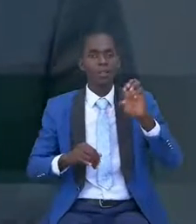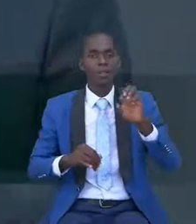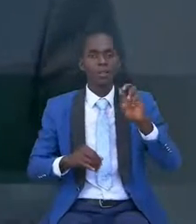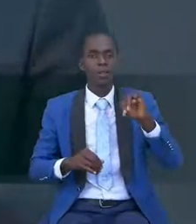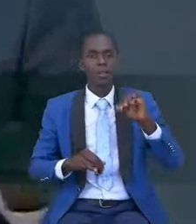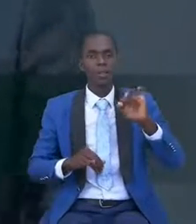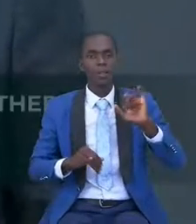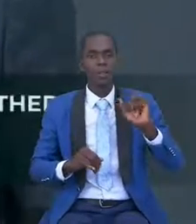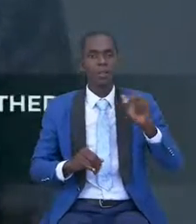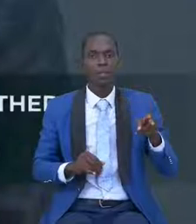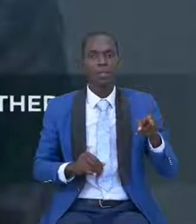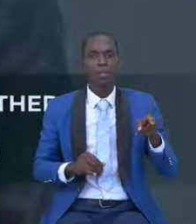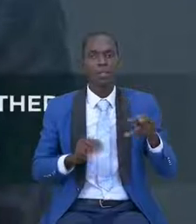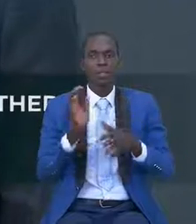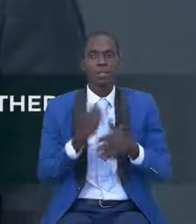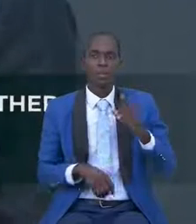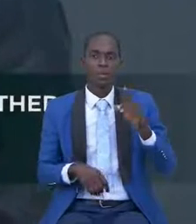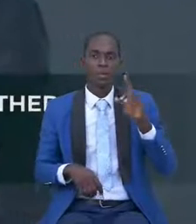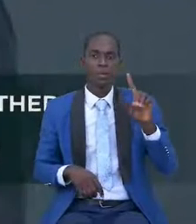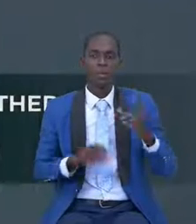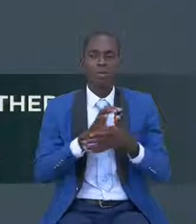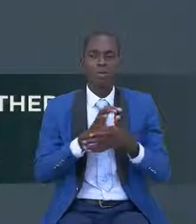1, verset 12.